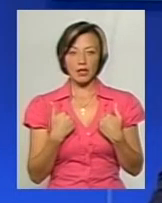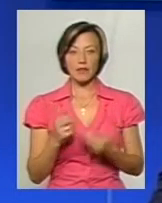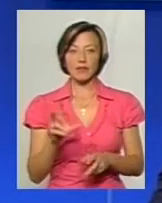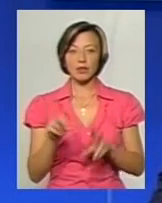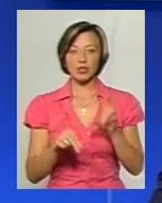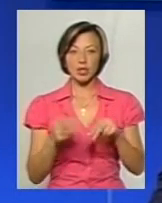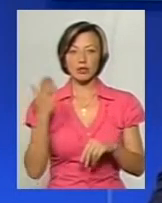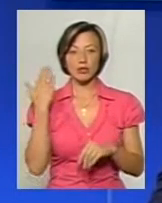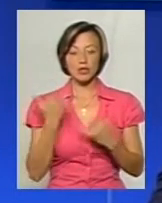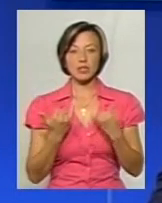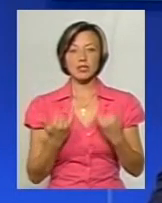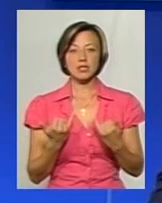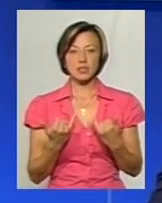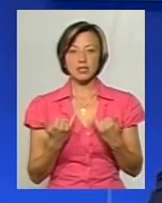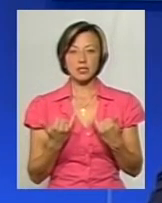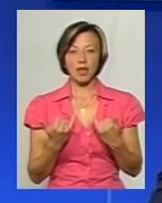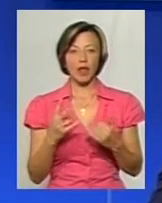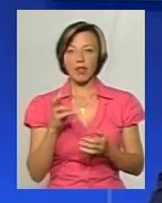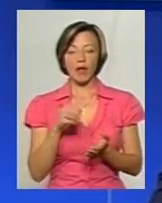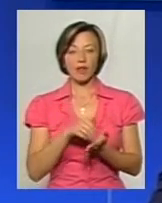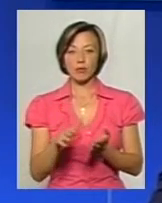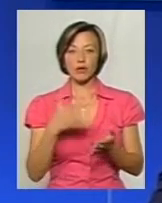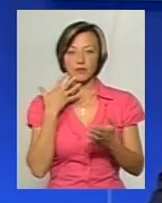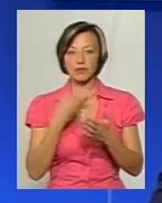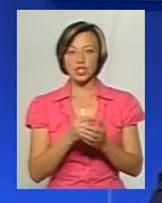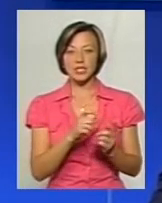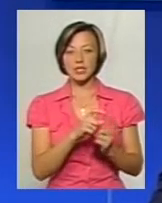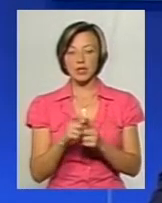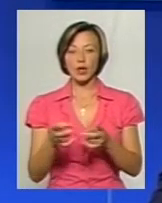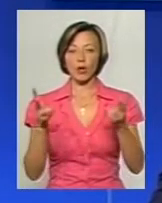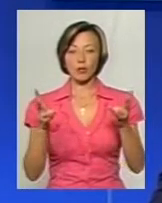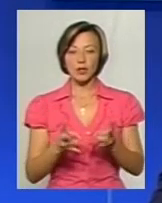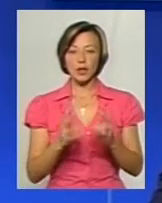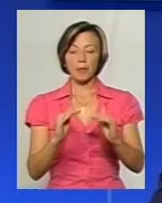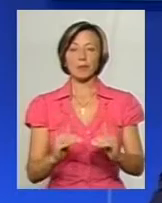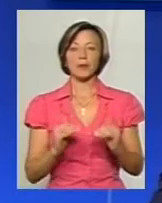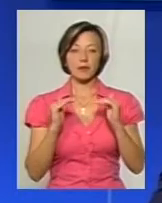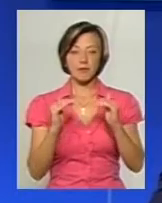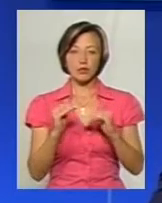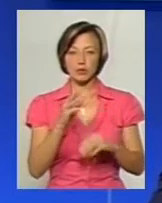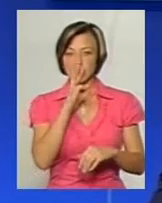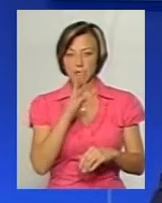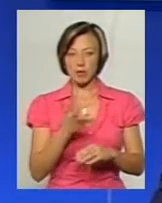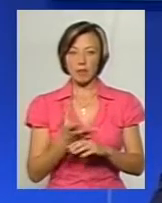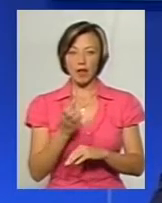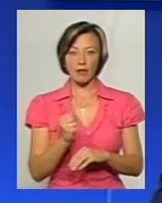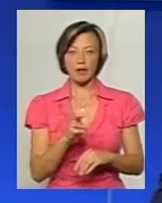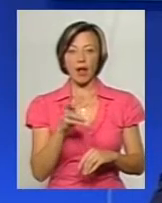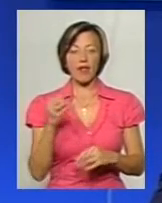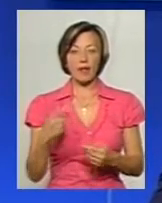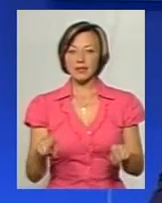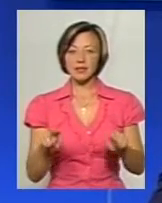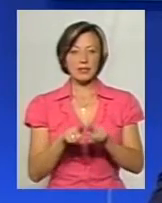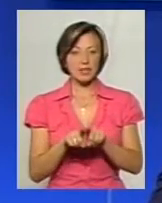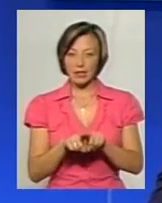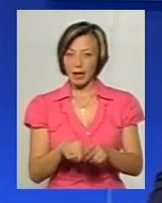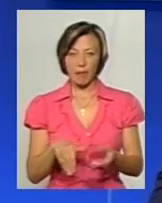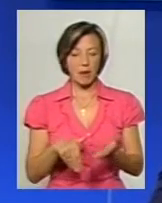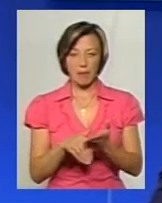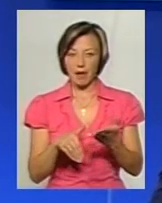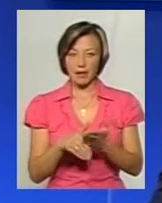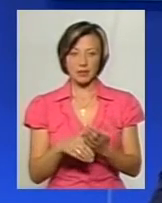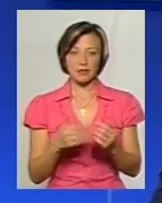вважала тоді, і зараз не відмовляюсь від своїх слів, що необхідно підвищувати заробітну так. плату. Але не такими волюнтаристськими